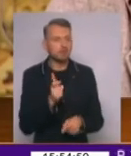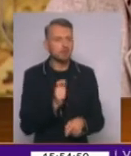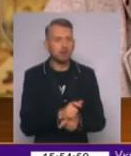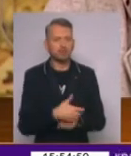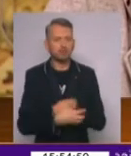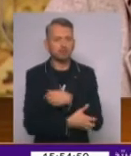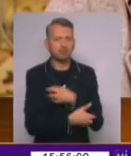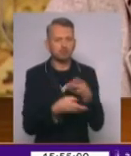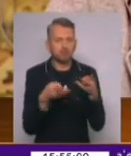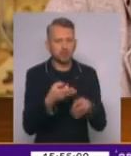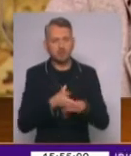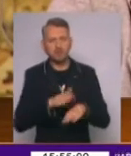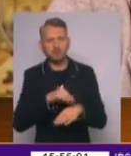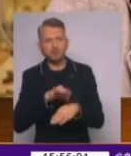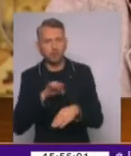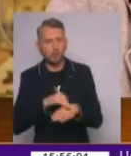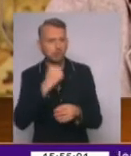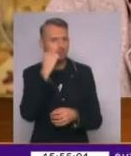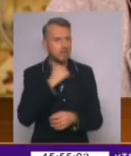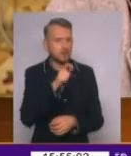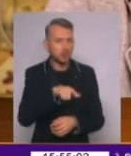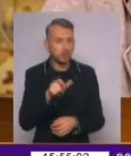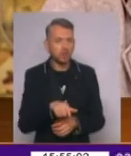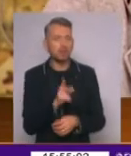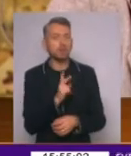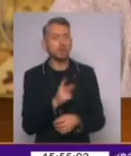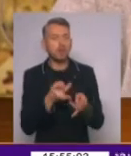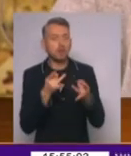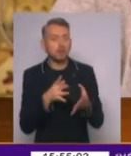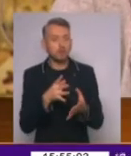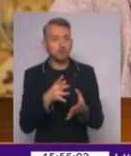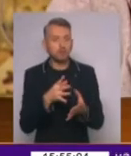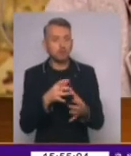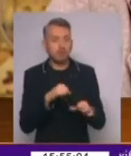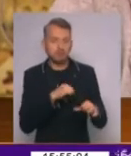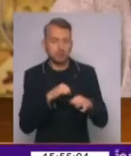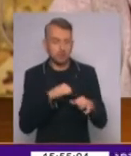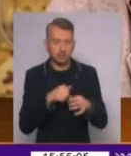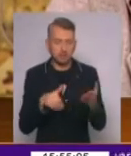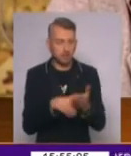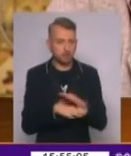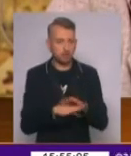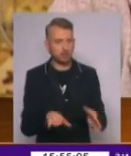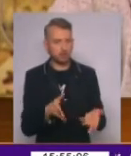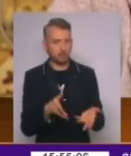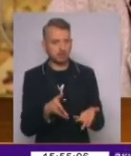нужденні, з тяжкими хворобами, дуже літні, і яким просто гріх було б не допомогти, тому